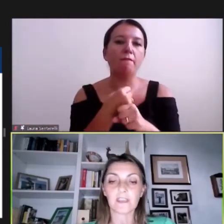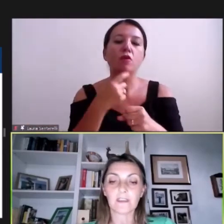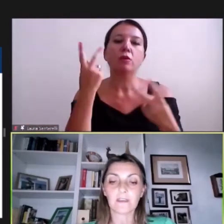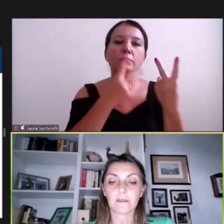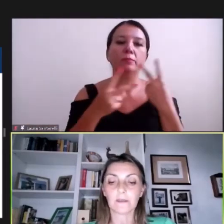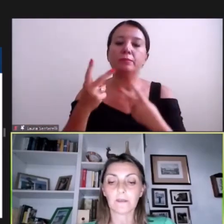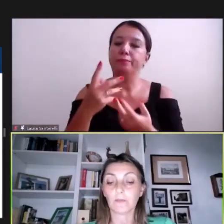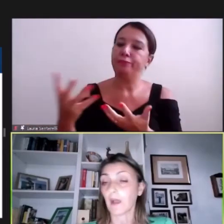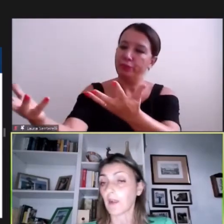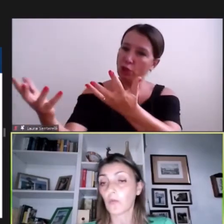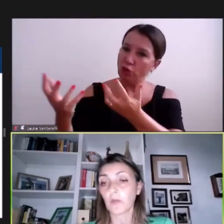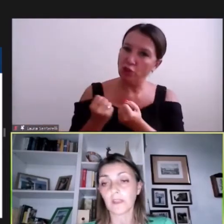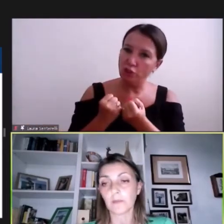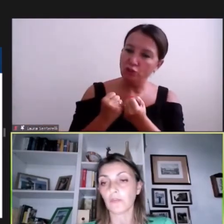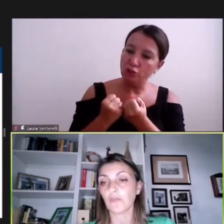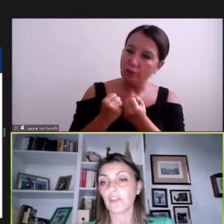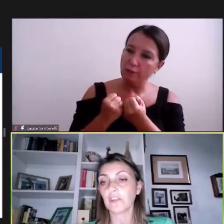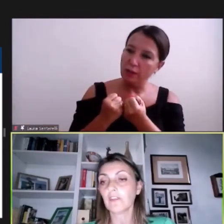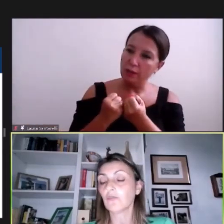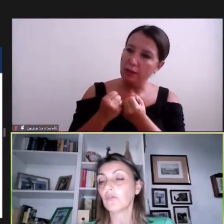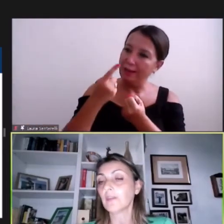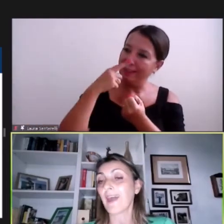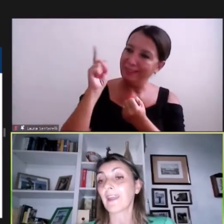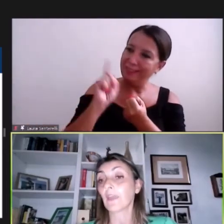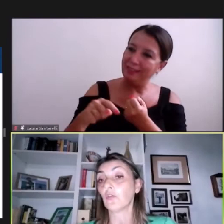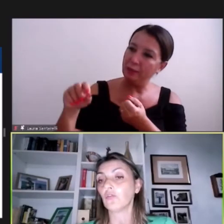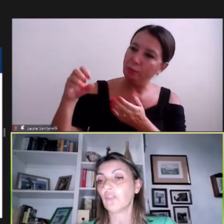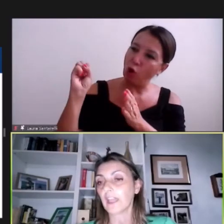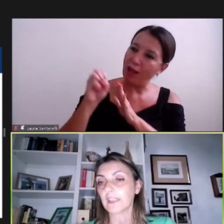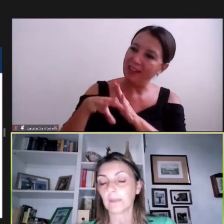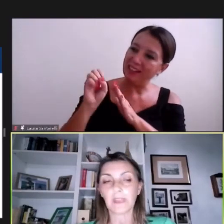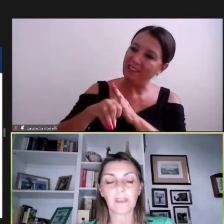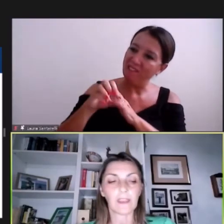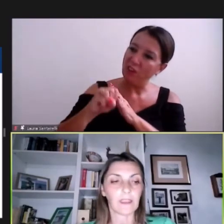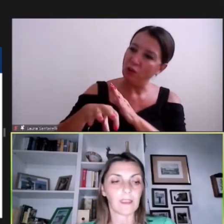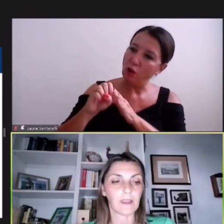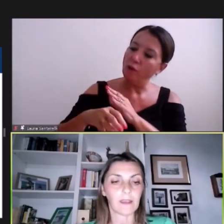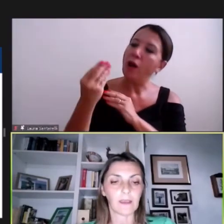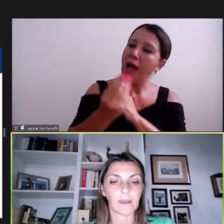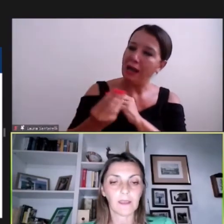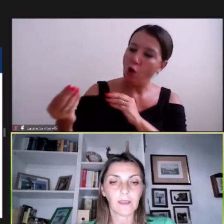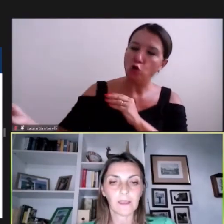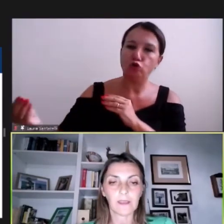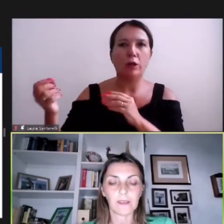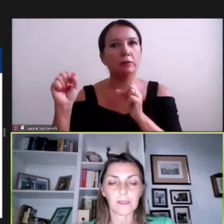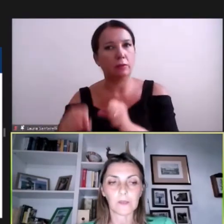ricevere alcune tipologie di rifiuti, ma anche oggetti, perché